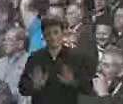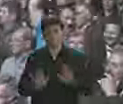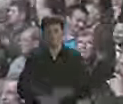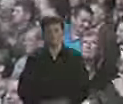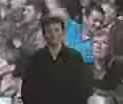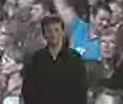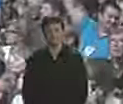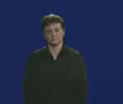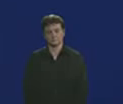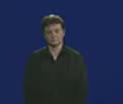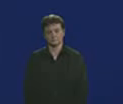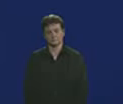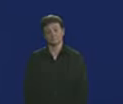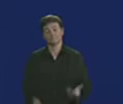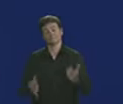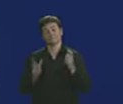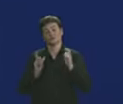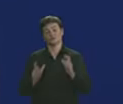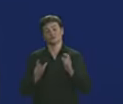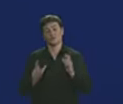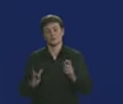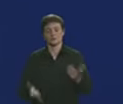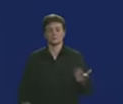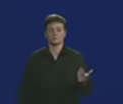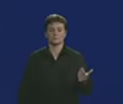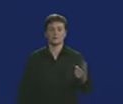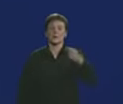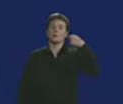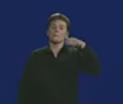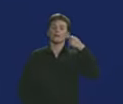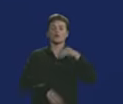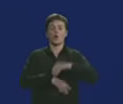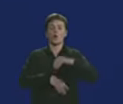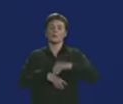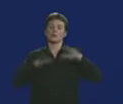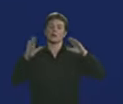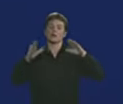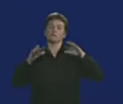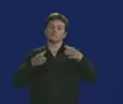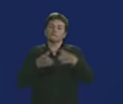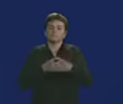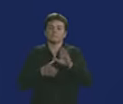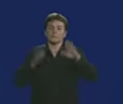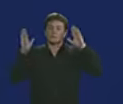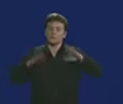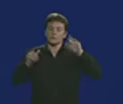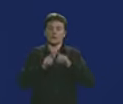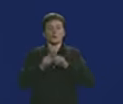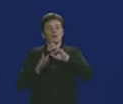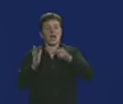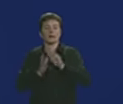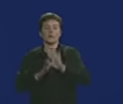Mieux encore. Et heureusement, le président du Conseil du culte musulman, heureusement le recteur de la mosquée de